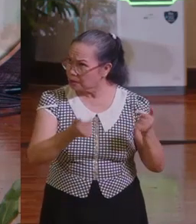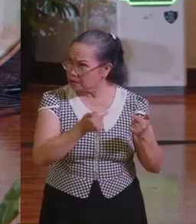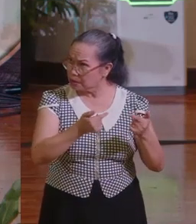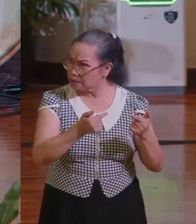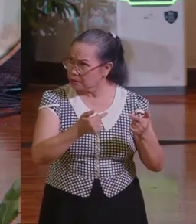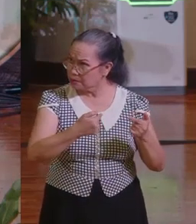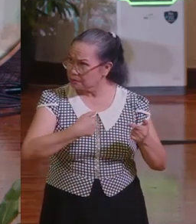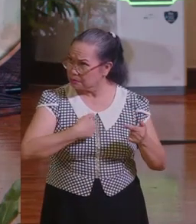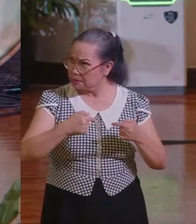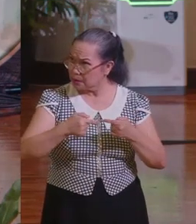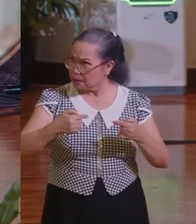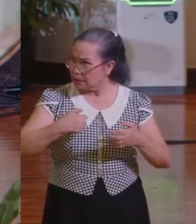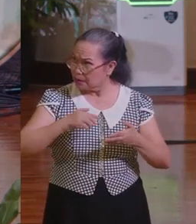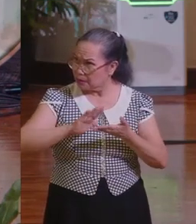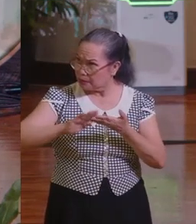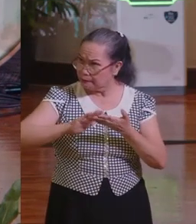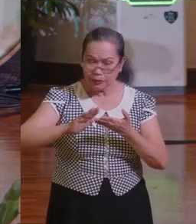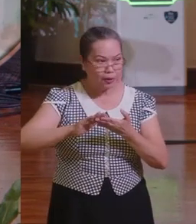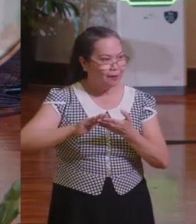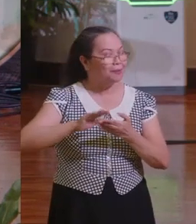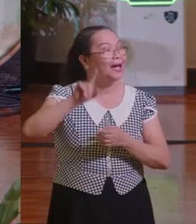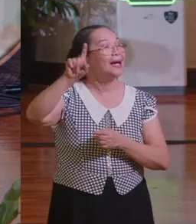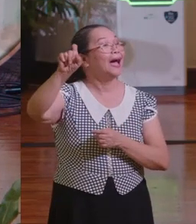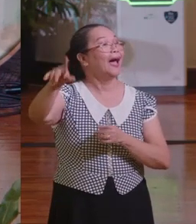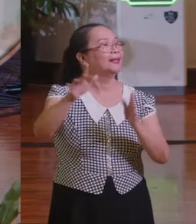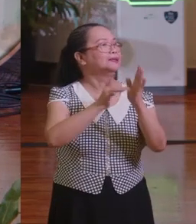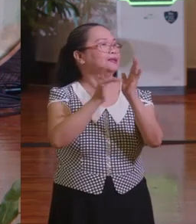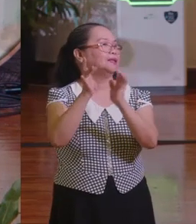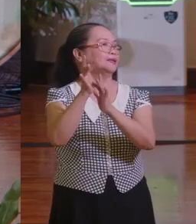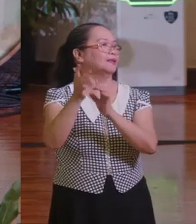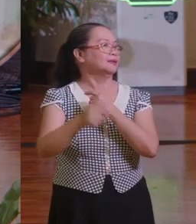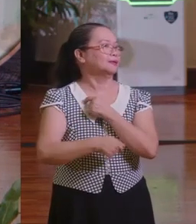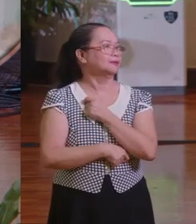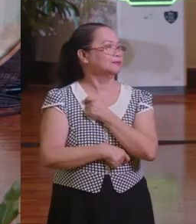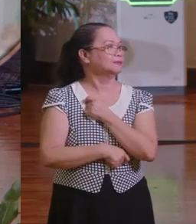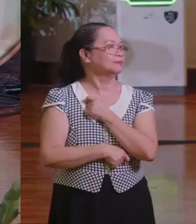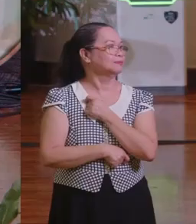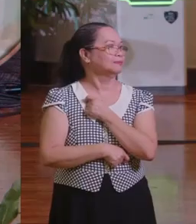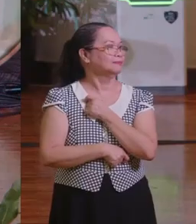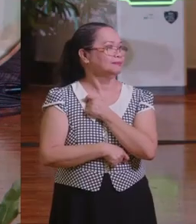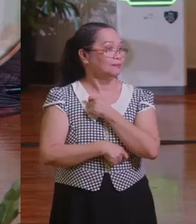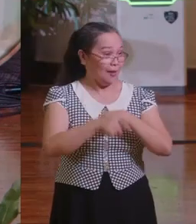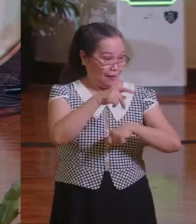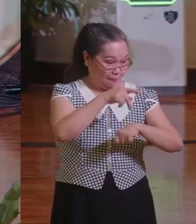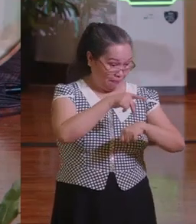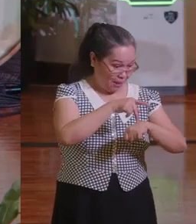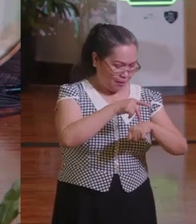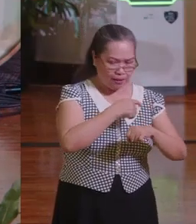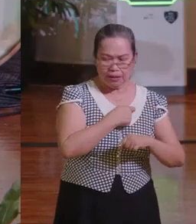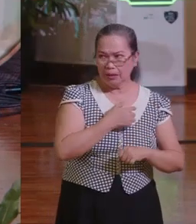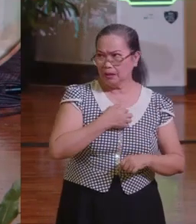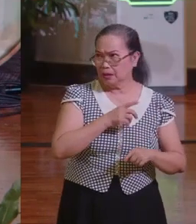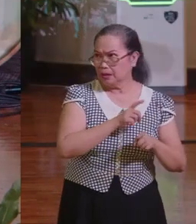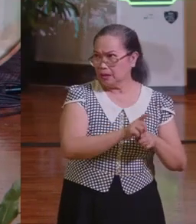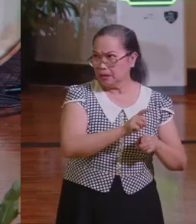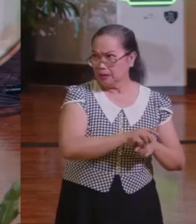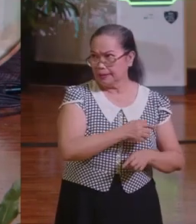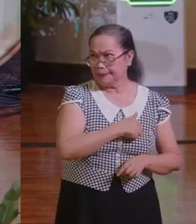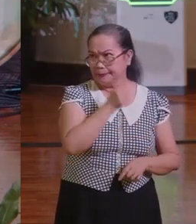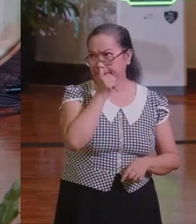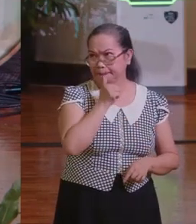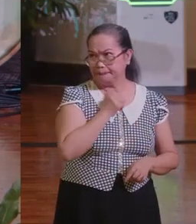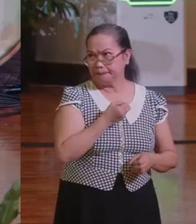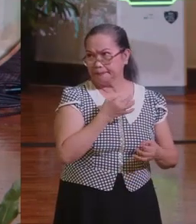him? So naisip kagad ni Peter, kung gagawin ko itong pagdidisiplina, pagtutuwid ng aking kapwa,